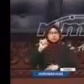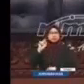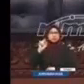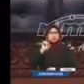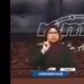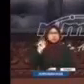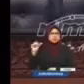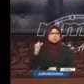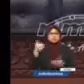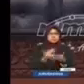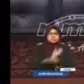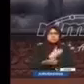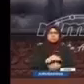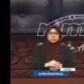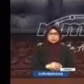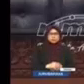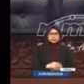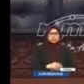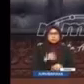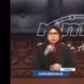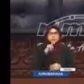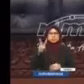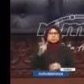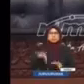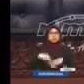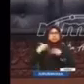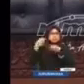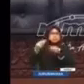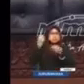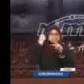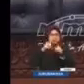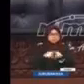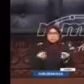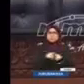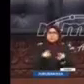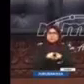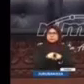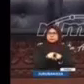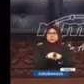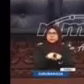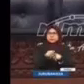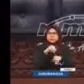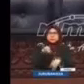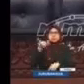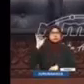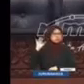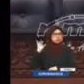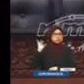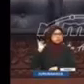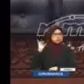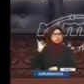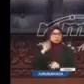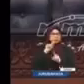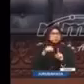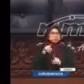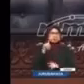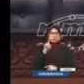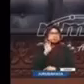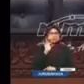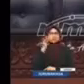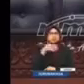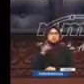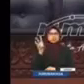dan pada 17 dari bulan 4 warta 112 dikeluarkan di persetujui dan semalam bertali